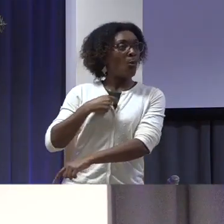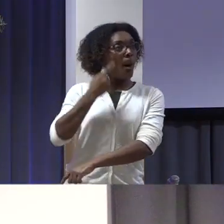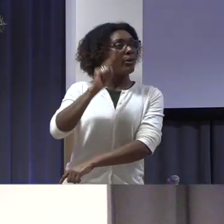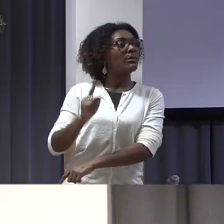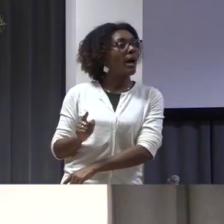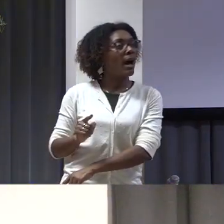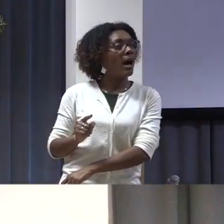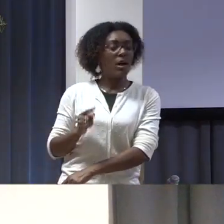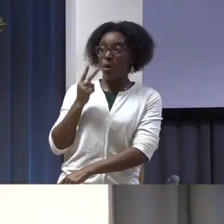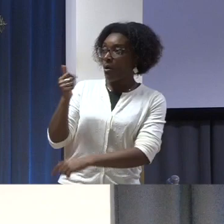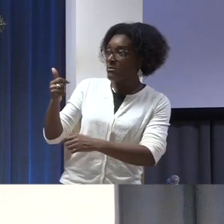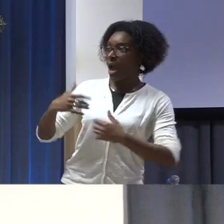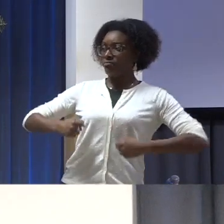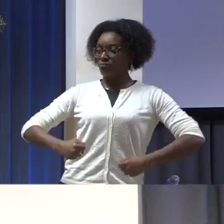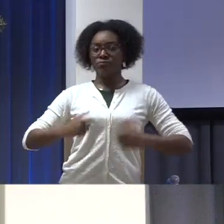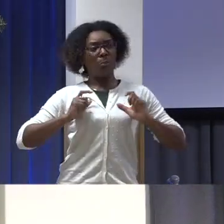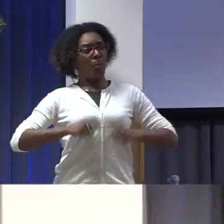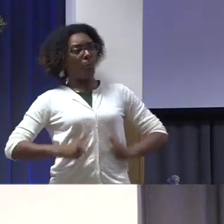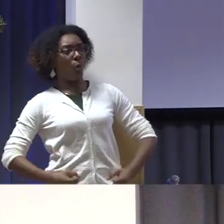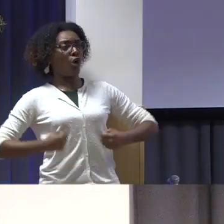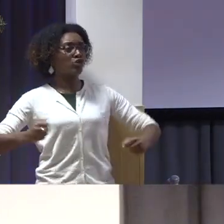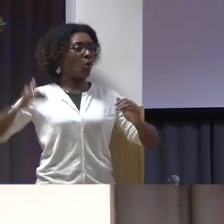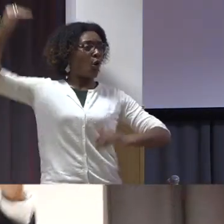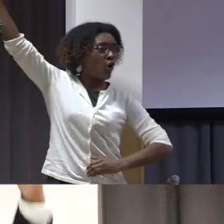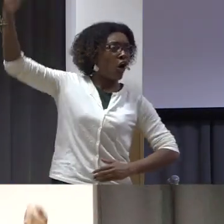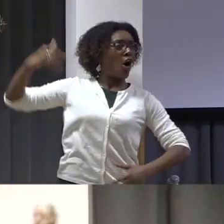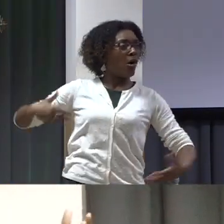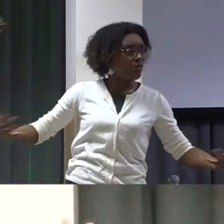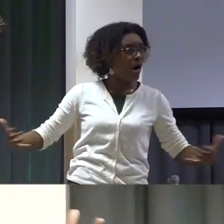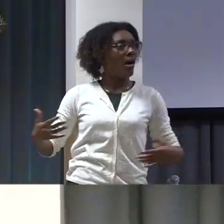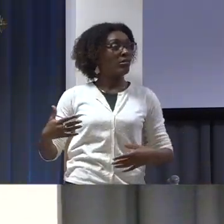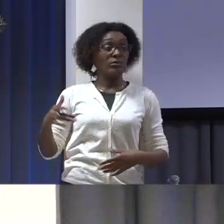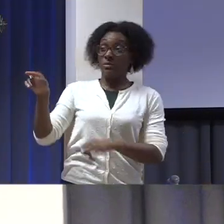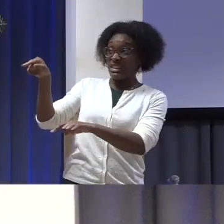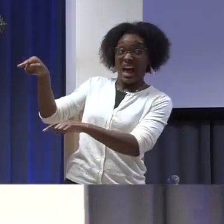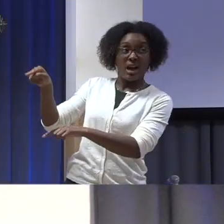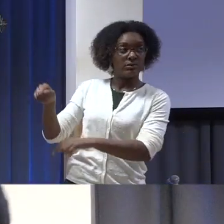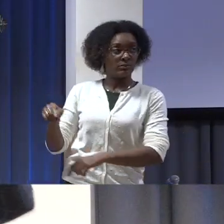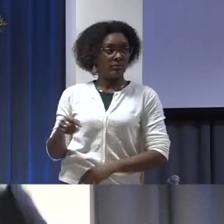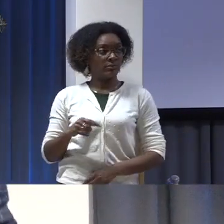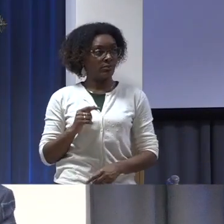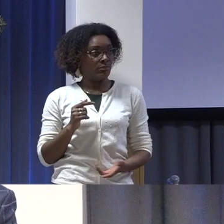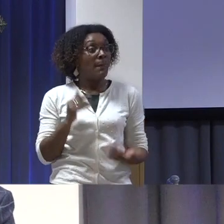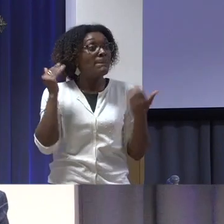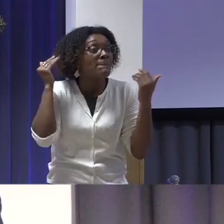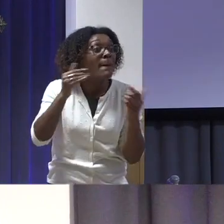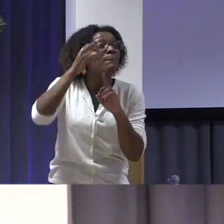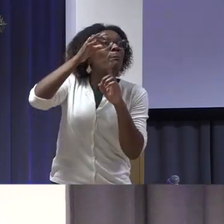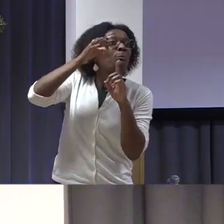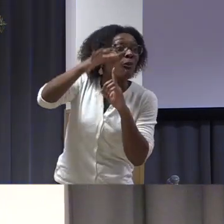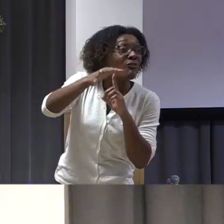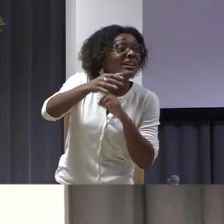était bien habillé qui avait la prestance nécessaire qu'ils avaient qu'avait le calibre pour cette fonction même le prophète de dieu